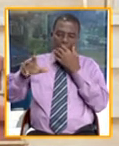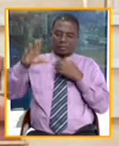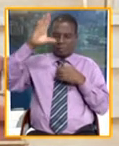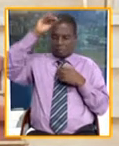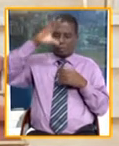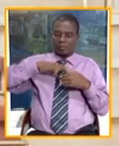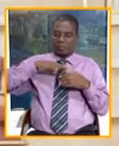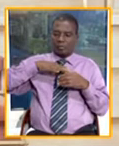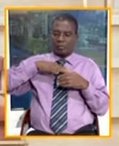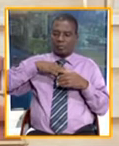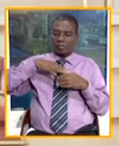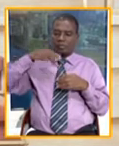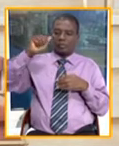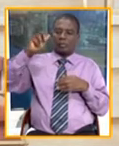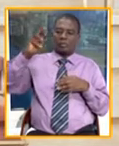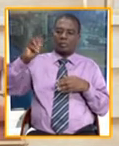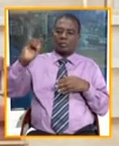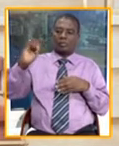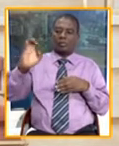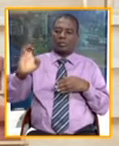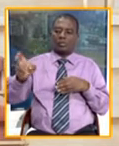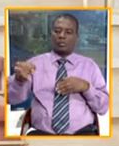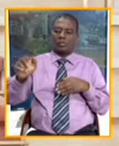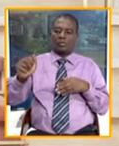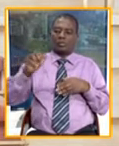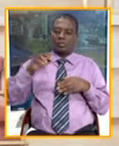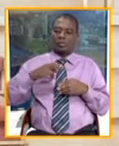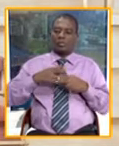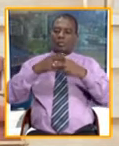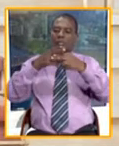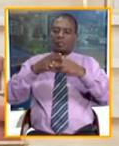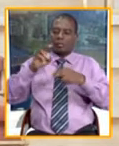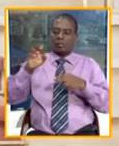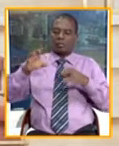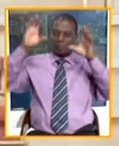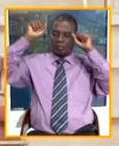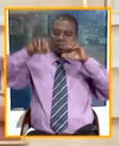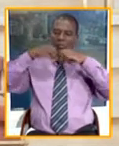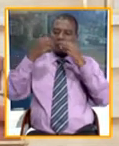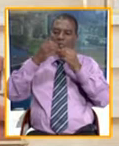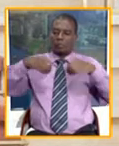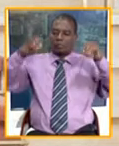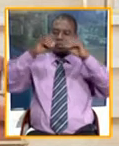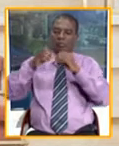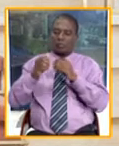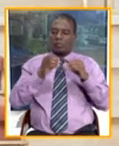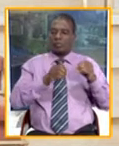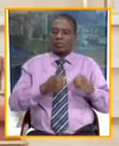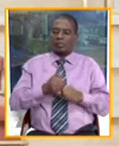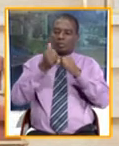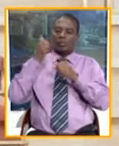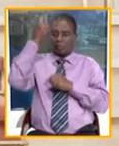2023, M. François Albert Amichia est nommé président du comité d'organisation de la Coupe d'Afrique des